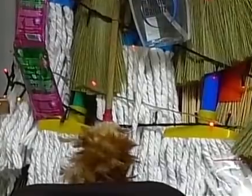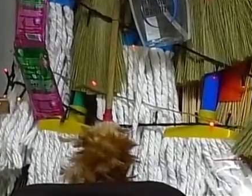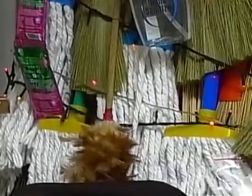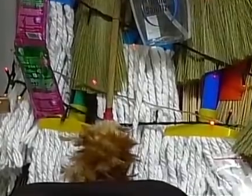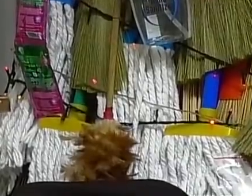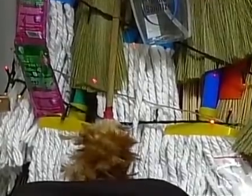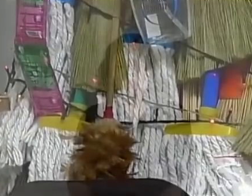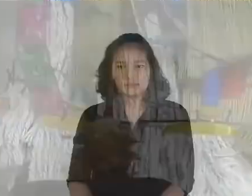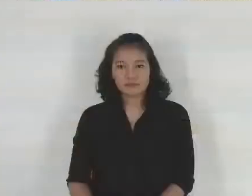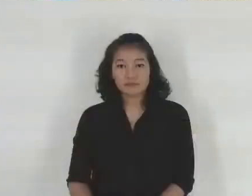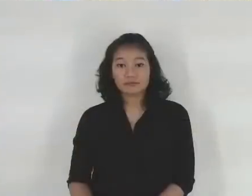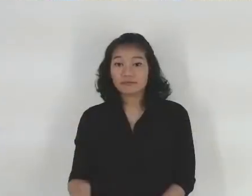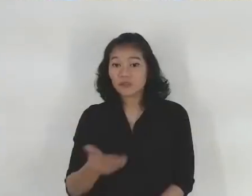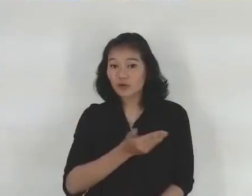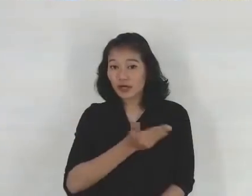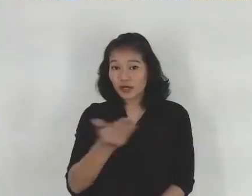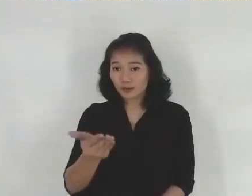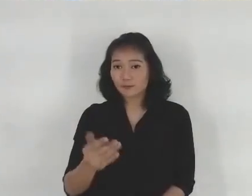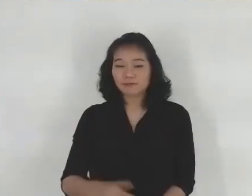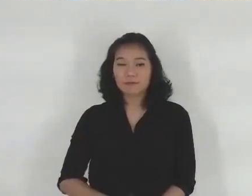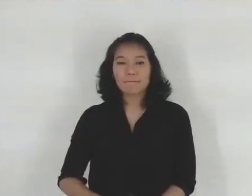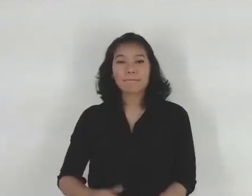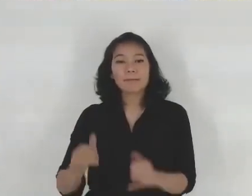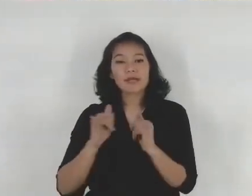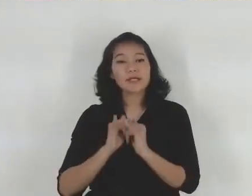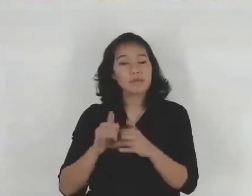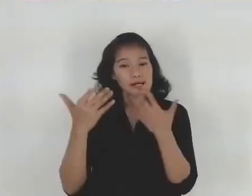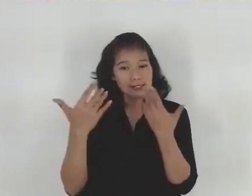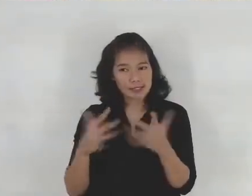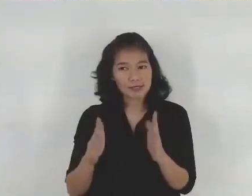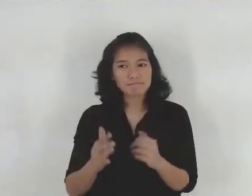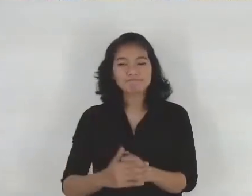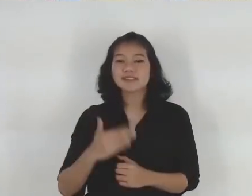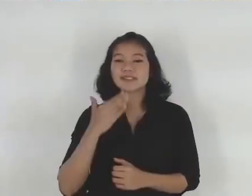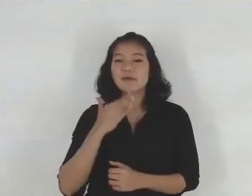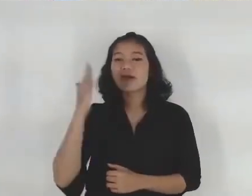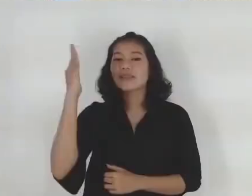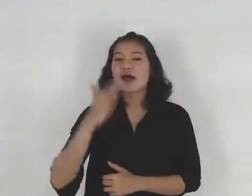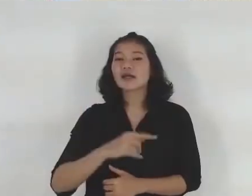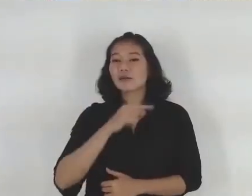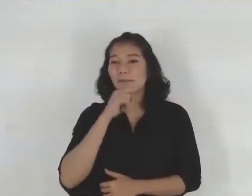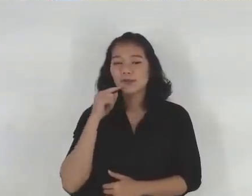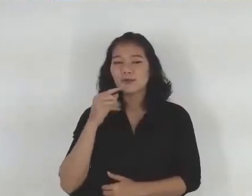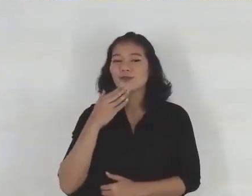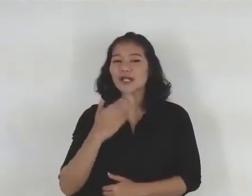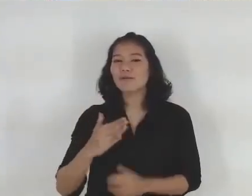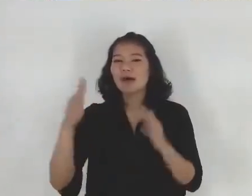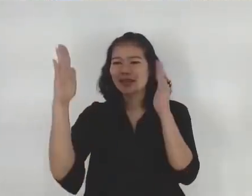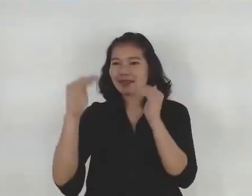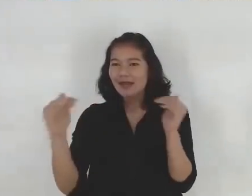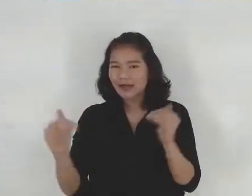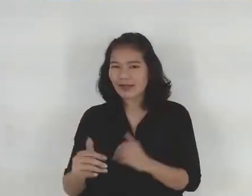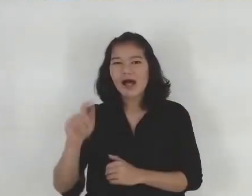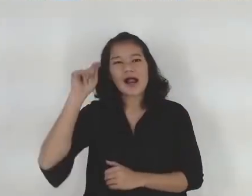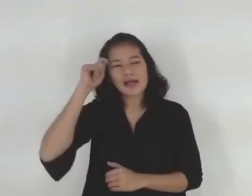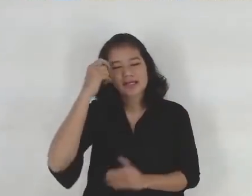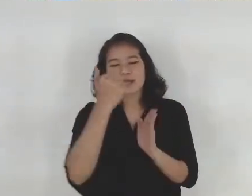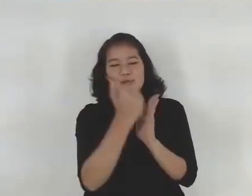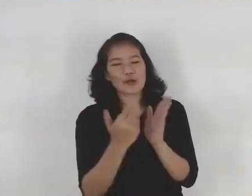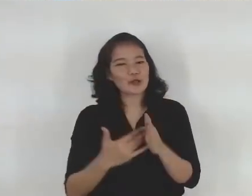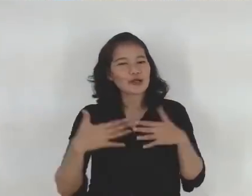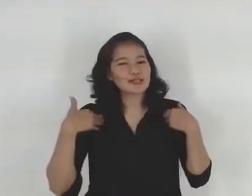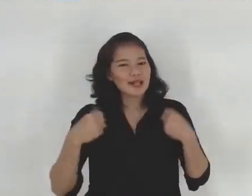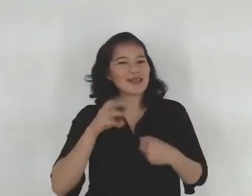Indonesia saudaraku ibadah puasa selesai kamu hari Minggu Selamat Natal dan jangan lupa foto kesehatan